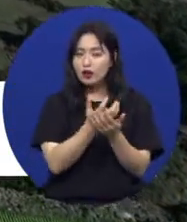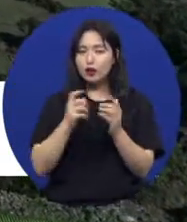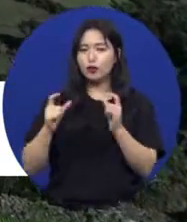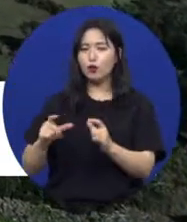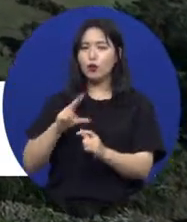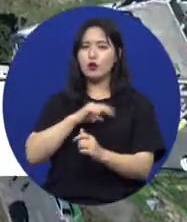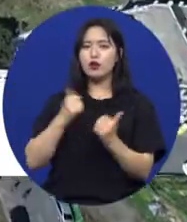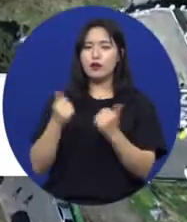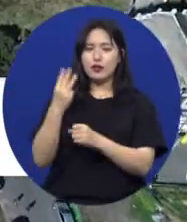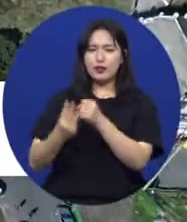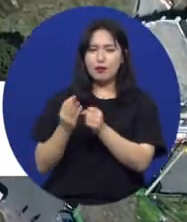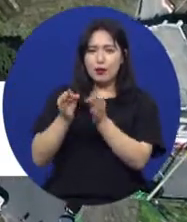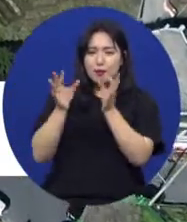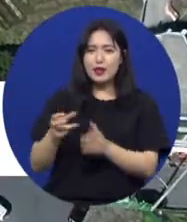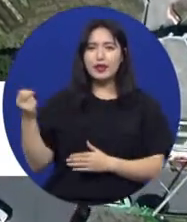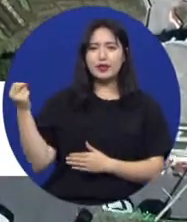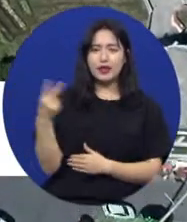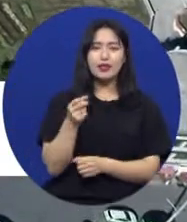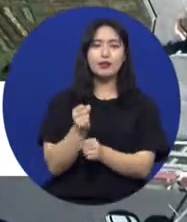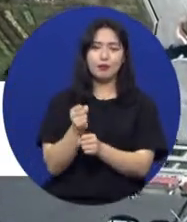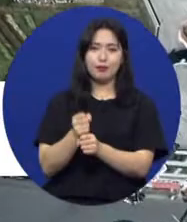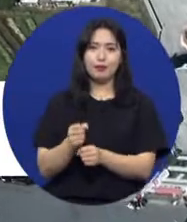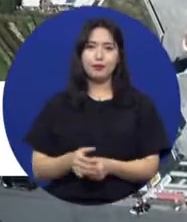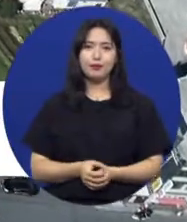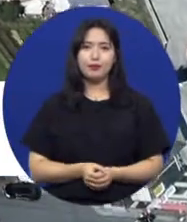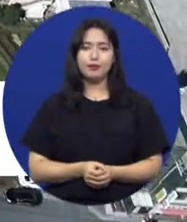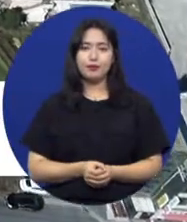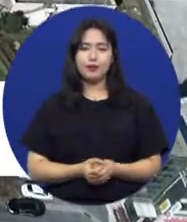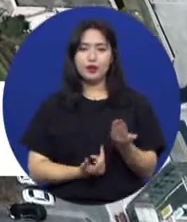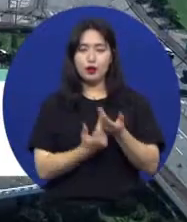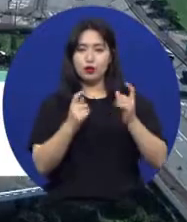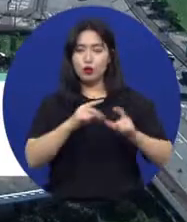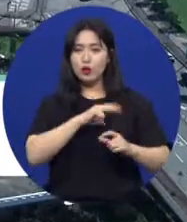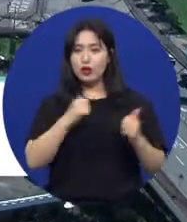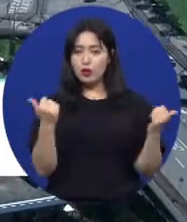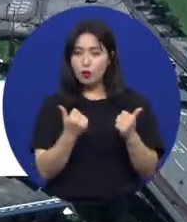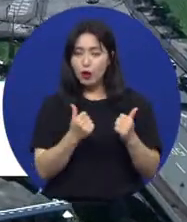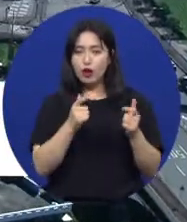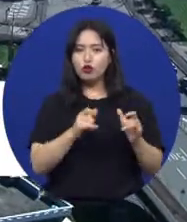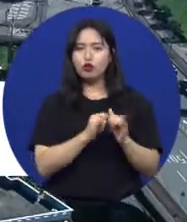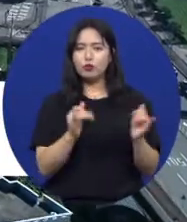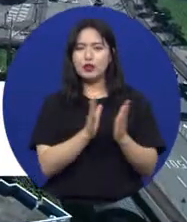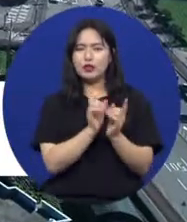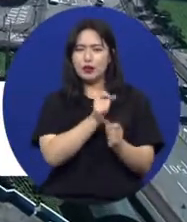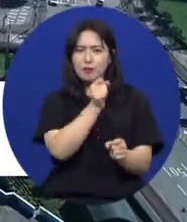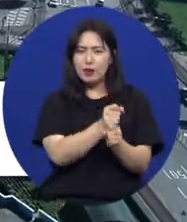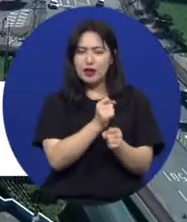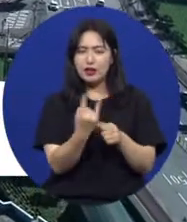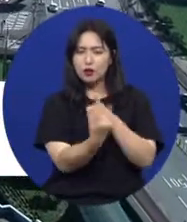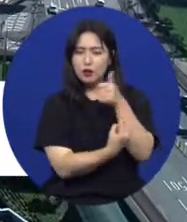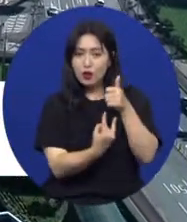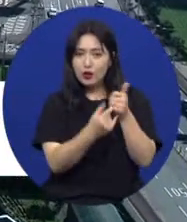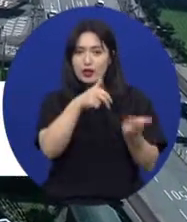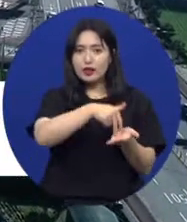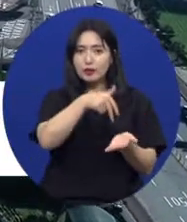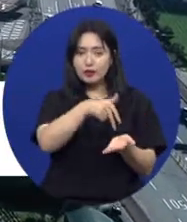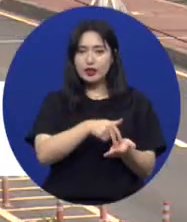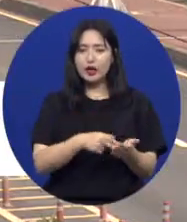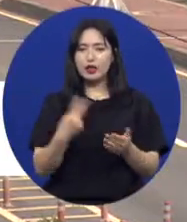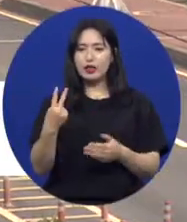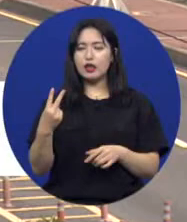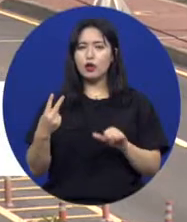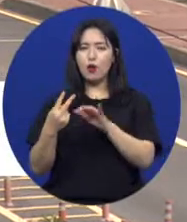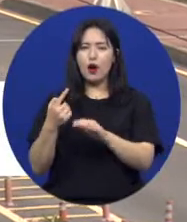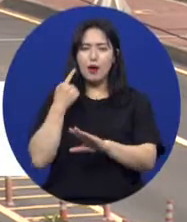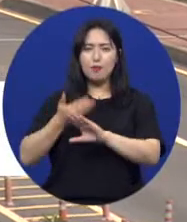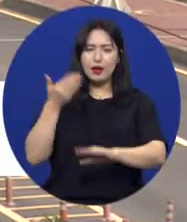3년만에 다시 발휘 됩니다 제주도의회 주민 조례 발한 심사위원회는 j 공항 반대 단체 등